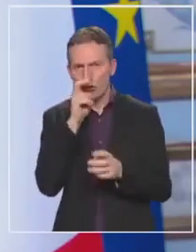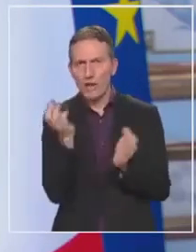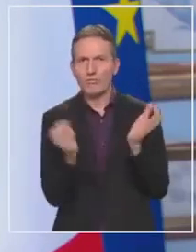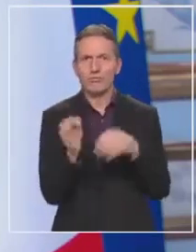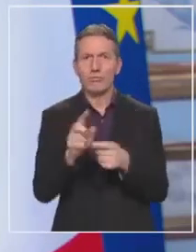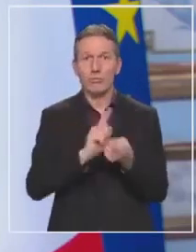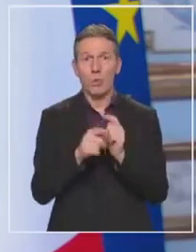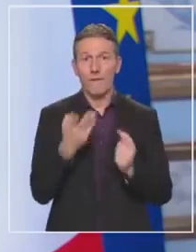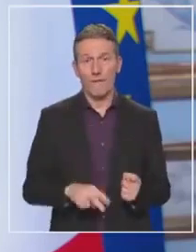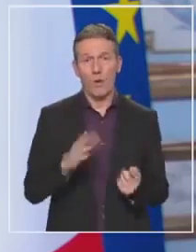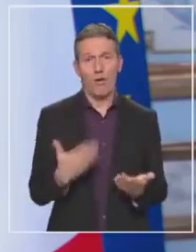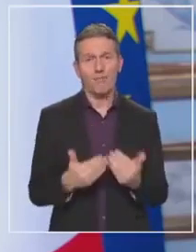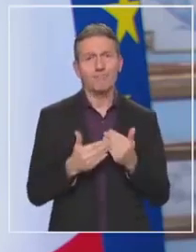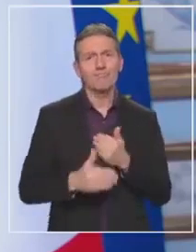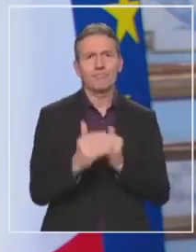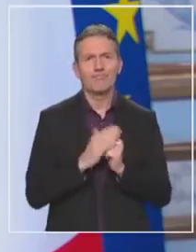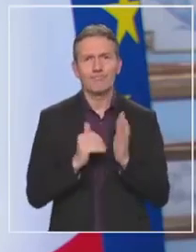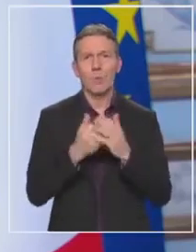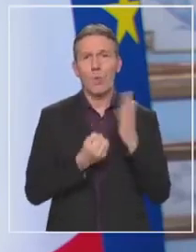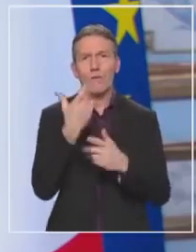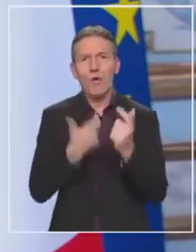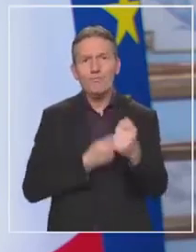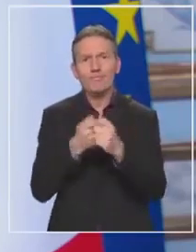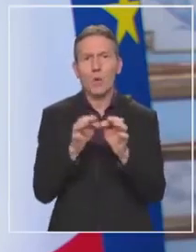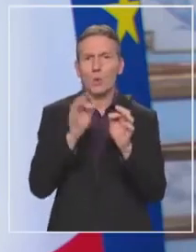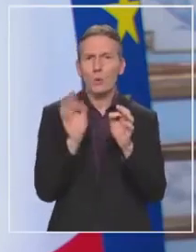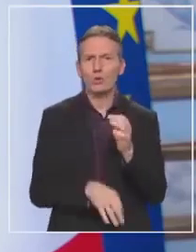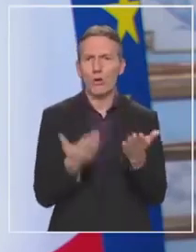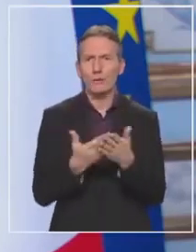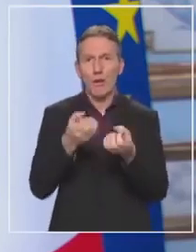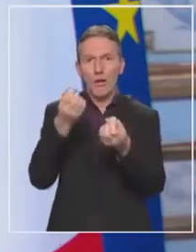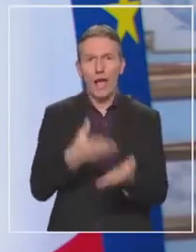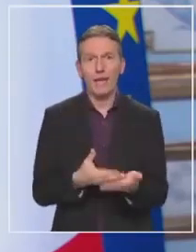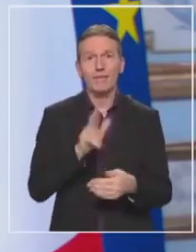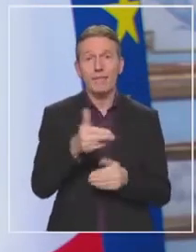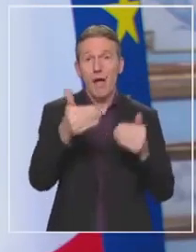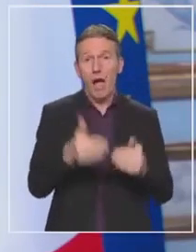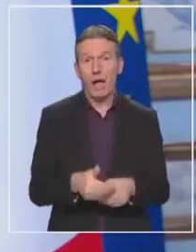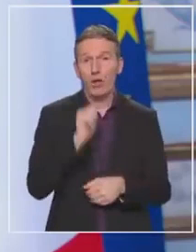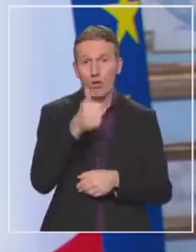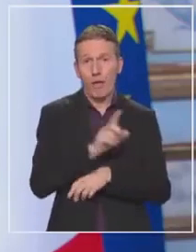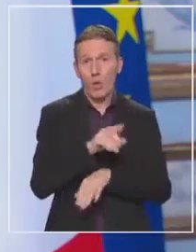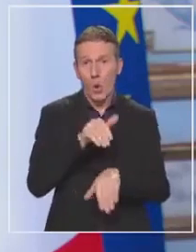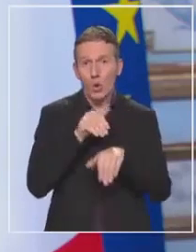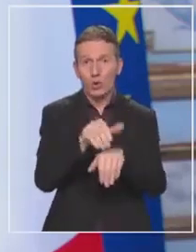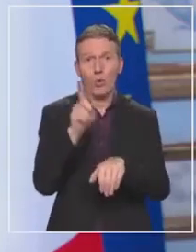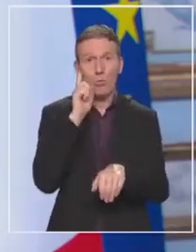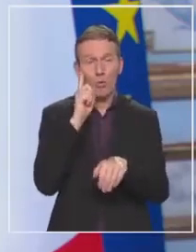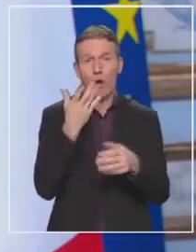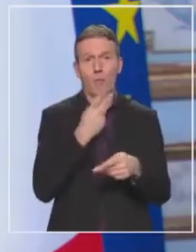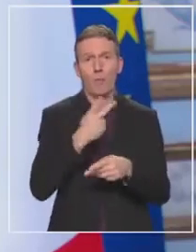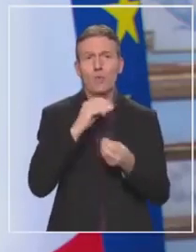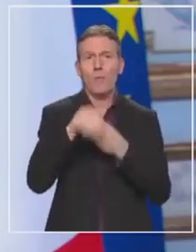qu'il nous faut bâtir aujourd'hui de nouvelles réponses à ce phénomène qui ne cessera pas demain compte tenu de la démographie